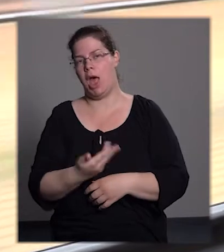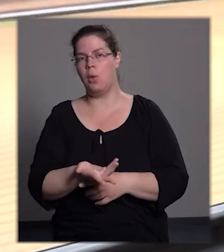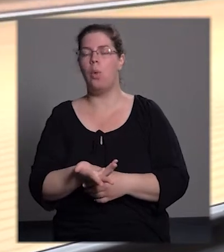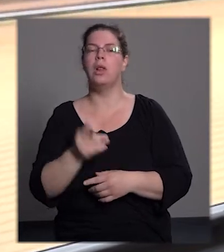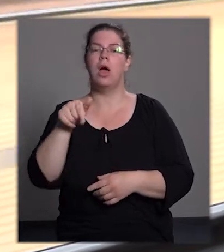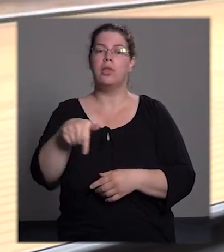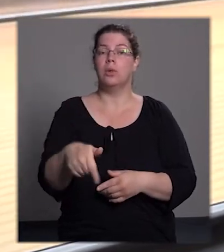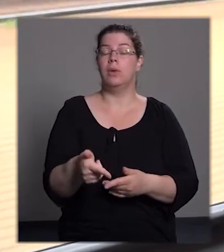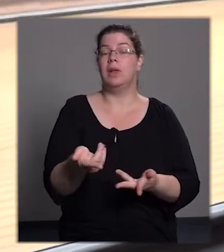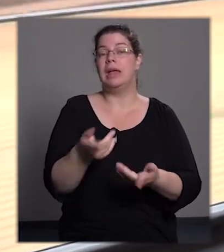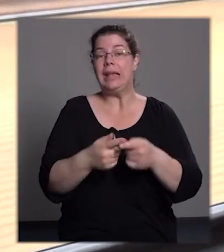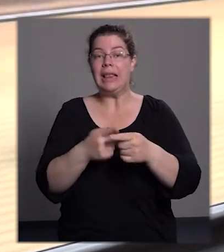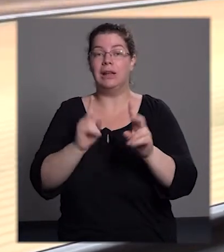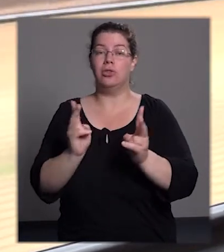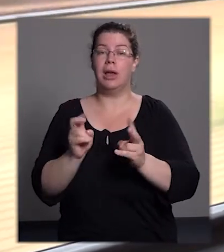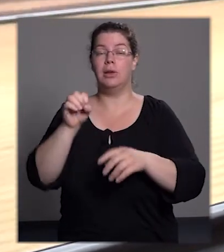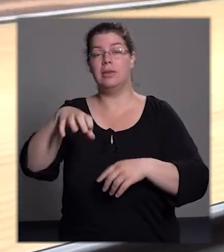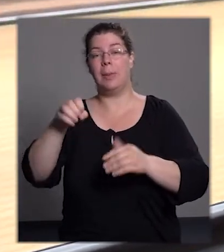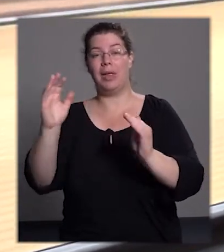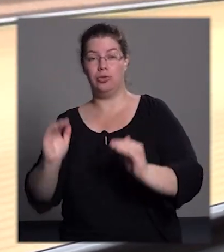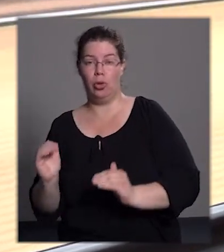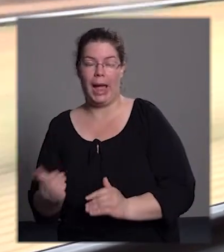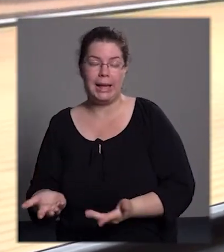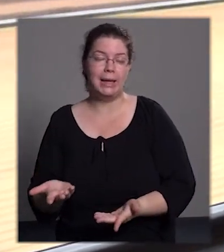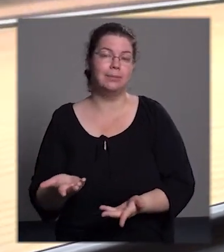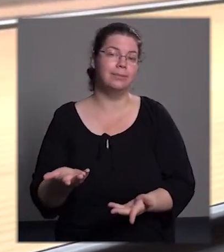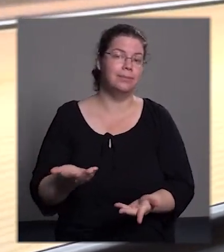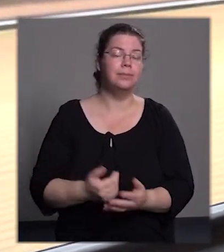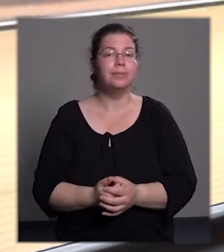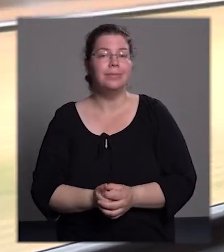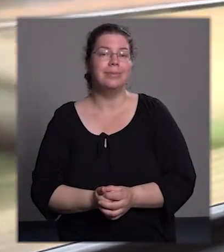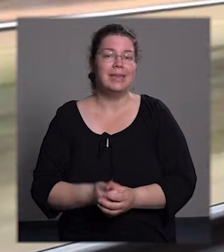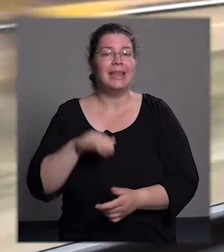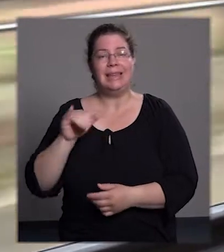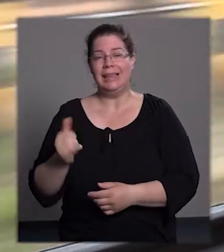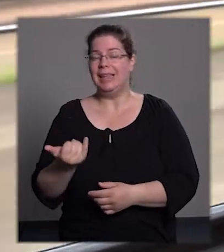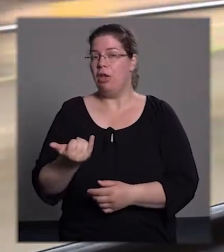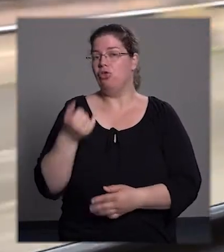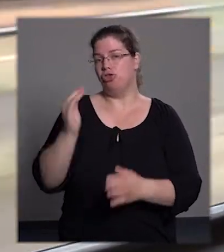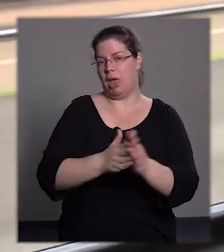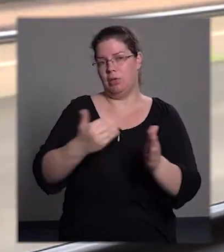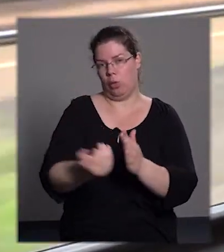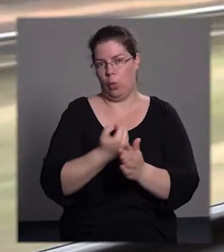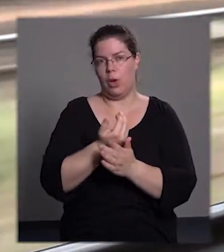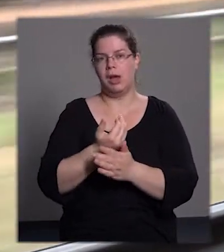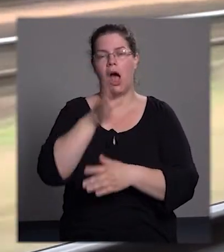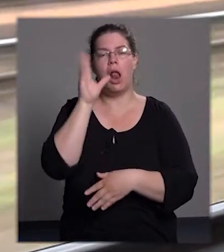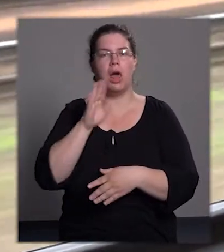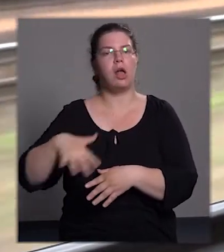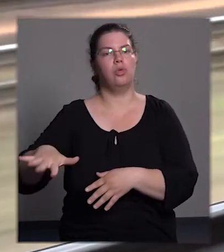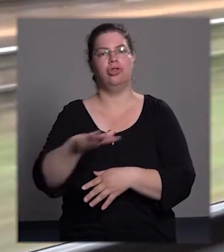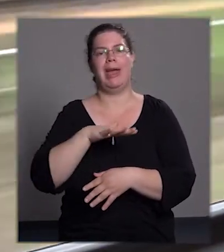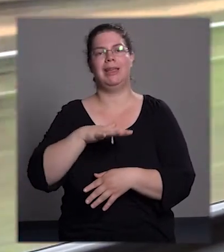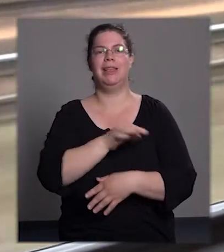részeken is csökkenhet a szemét. És hát és kezdjük újra a lakossági